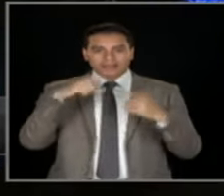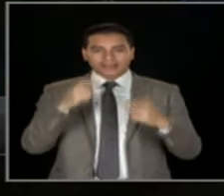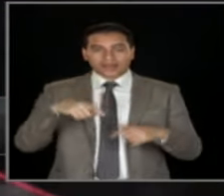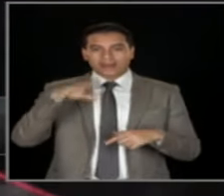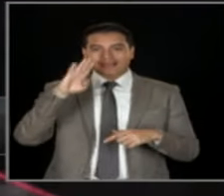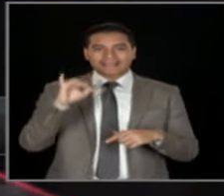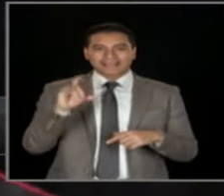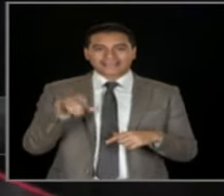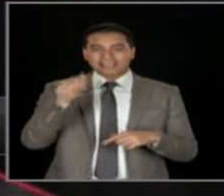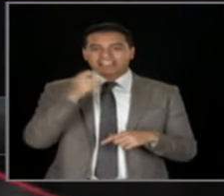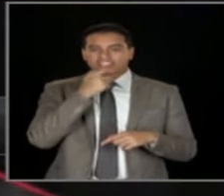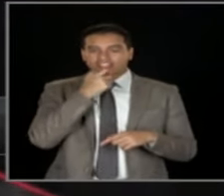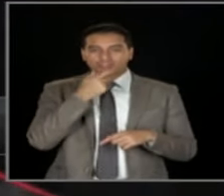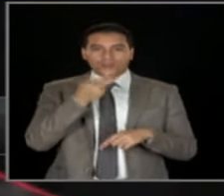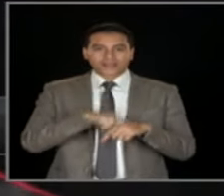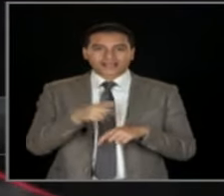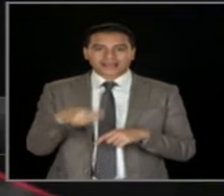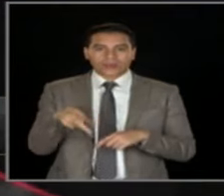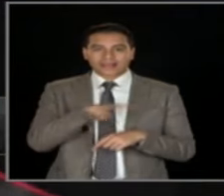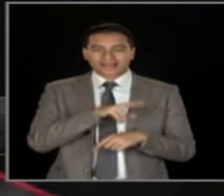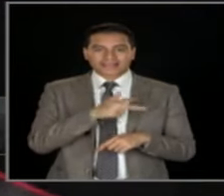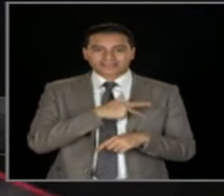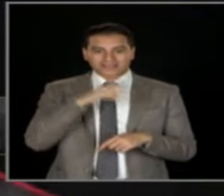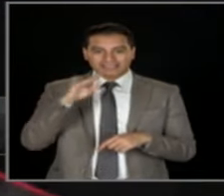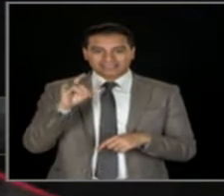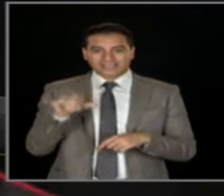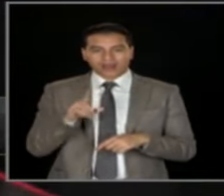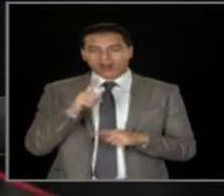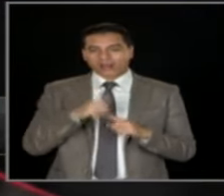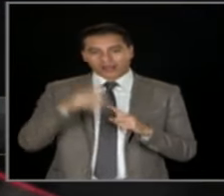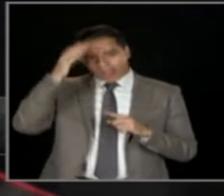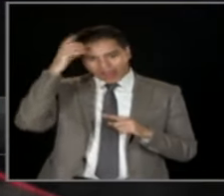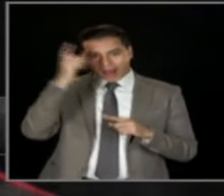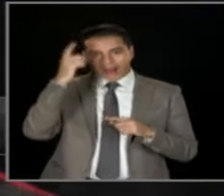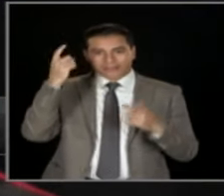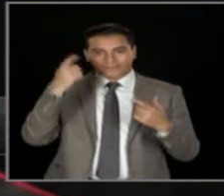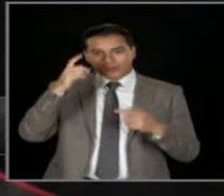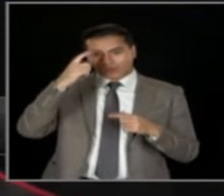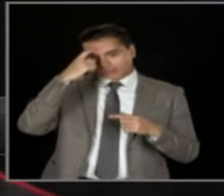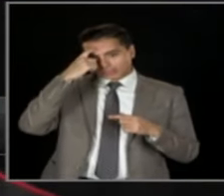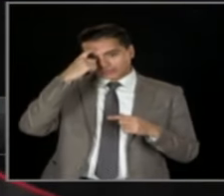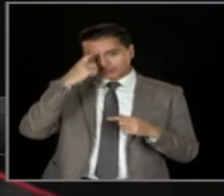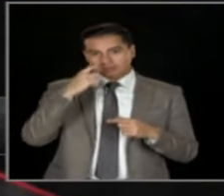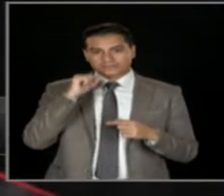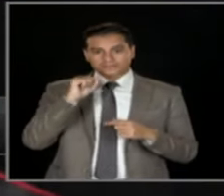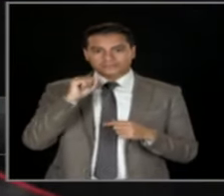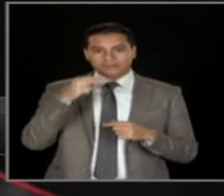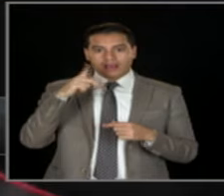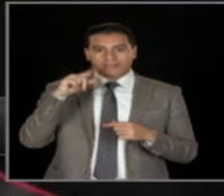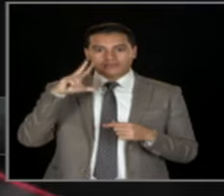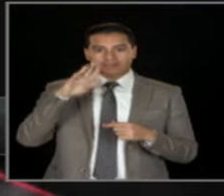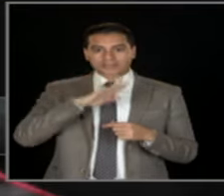بجانب الانجليزيه؟ كيني. غلط. من هو العالم الباكستاني الحاصل على جائزه نوبل في الفيزياء؟ عبد